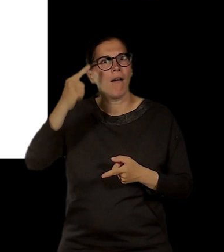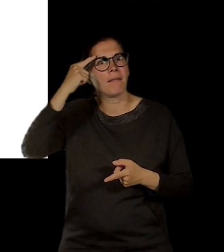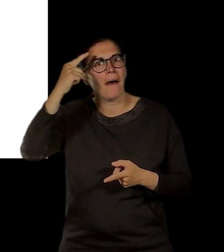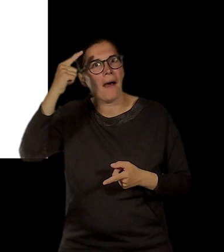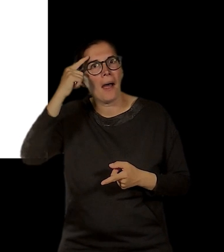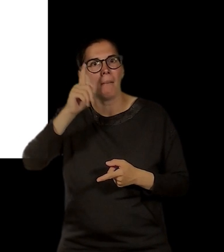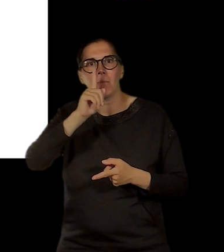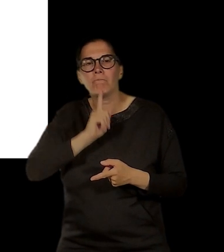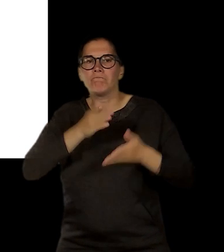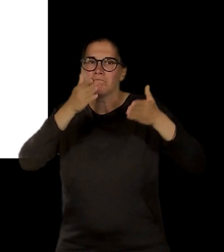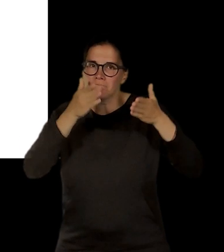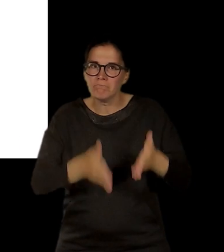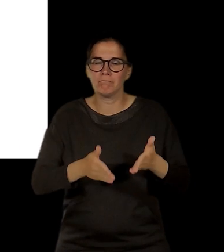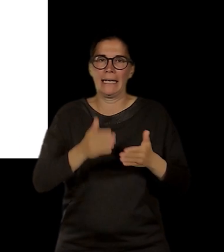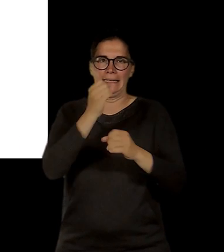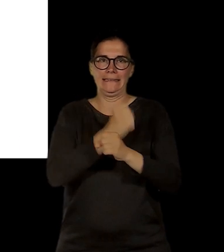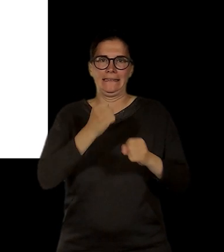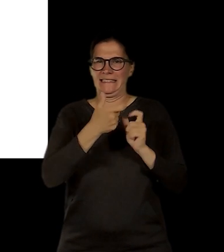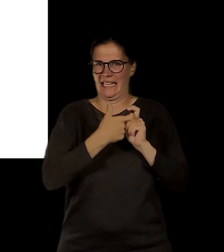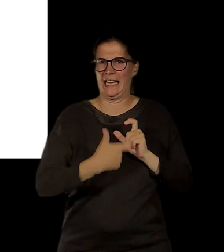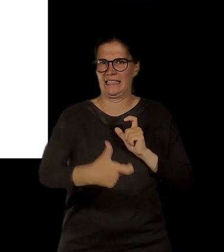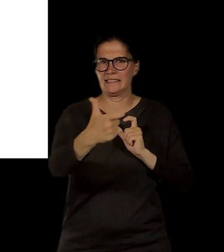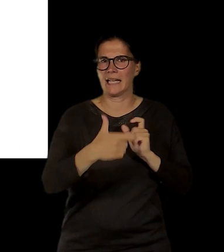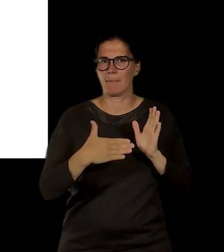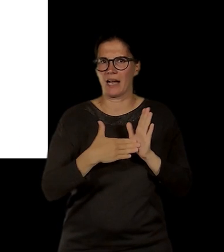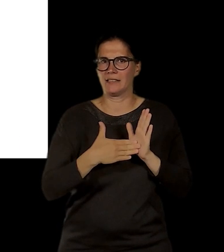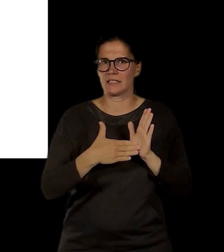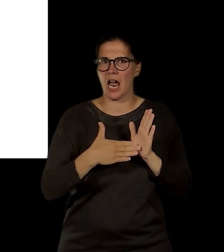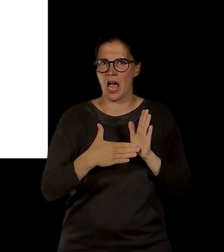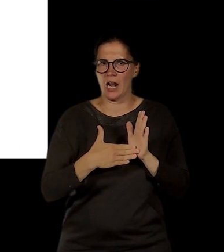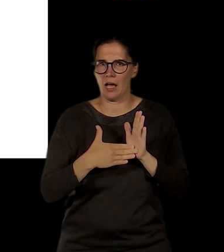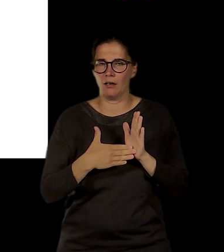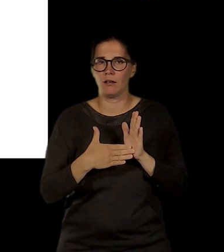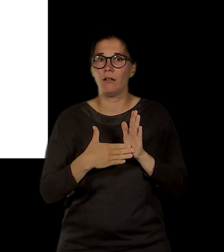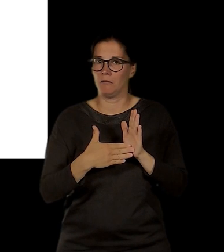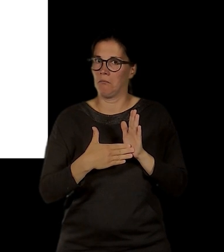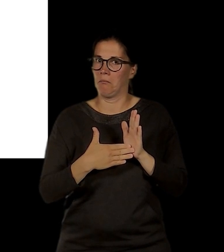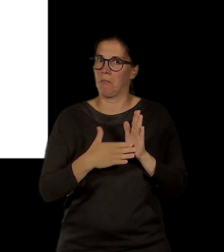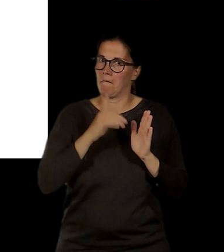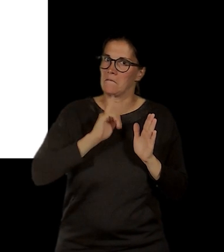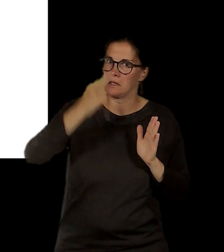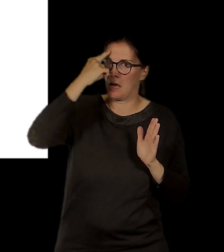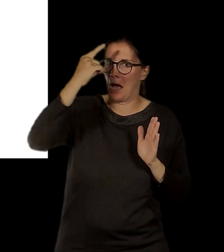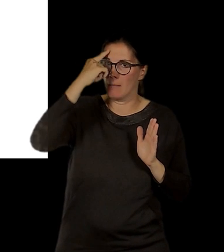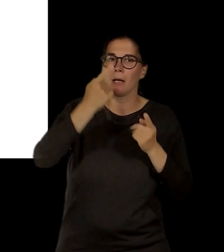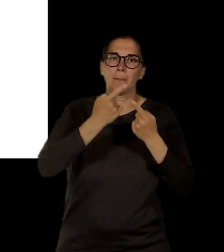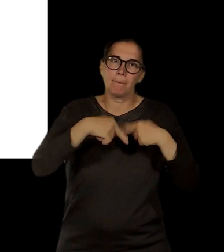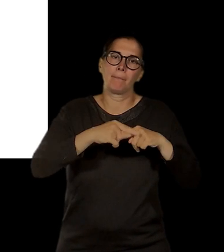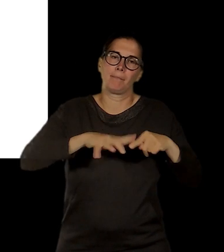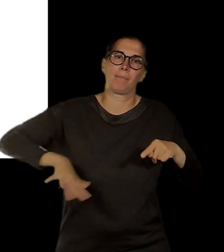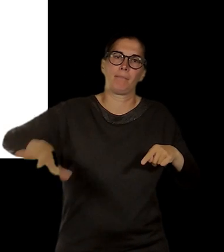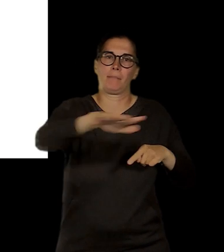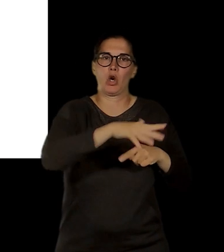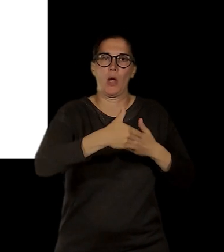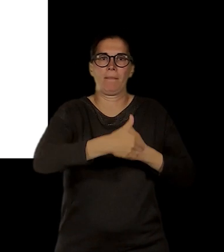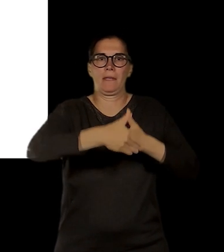přístup magistrále v něčem, co z hlediska města, ne z hlediska jako individuálního života, ale z hlediska města je v